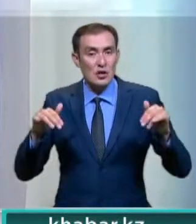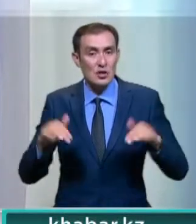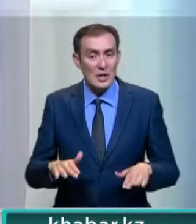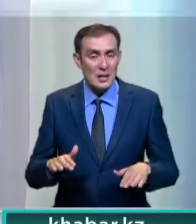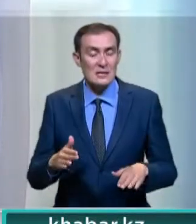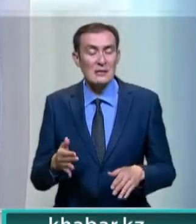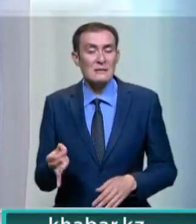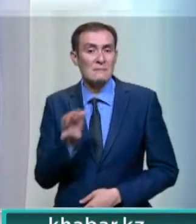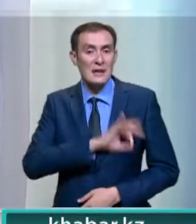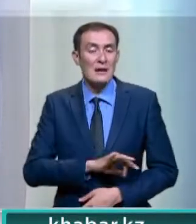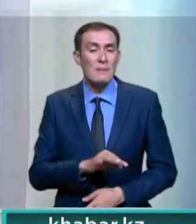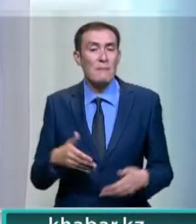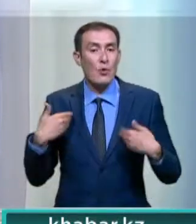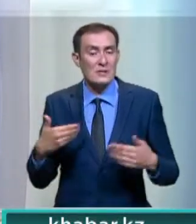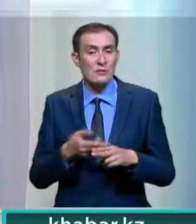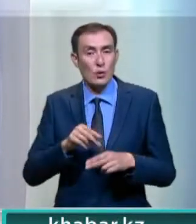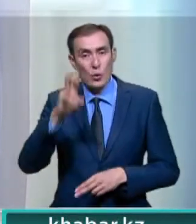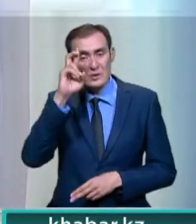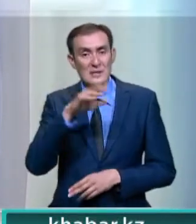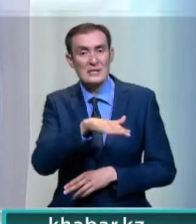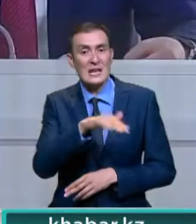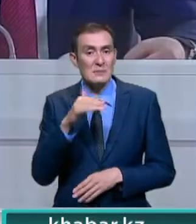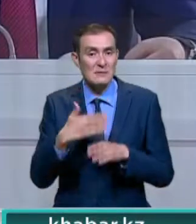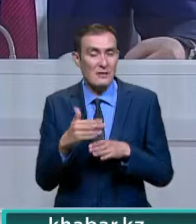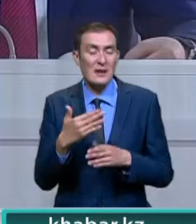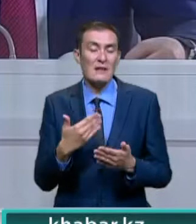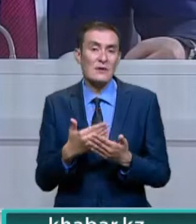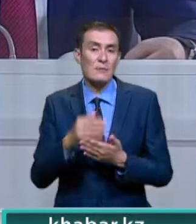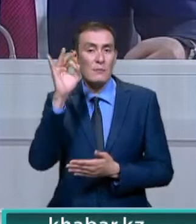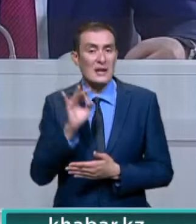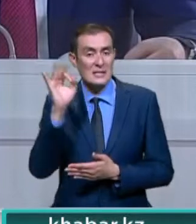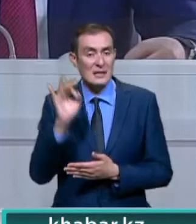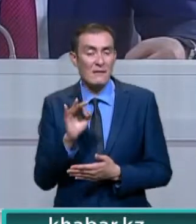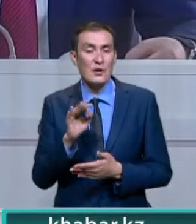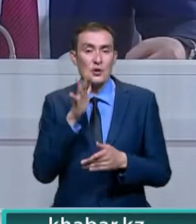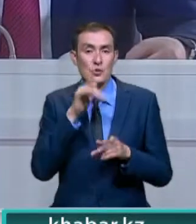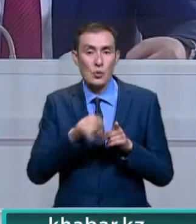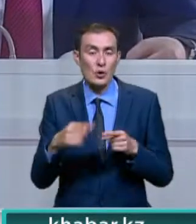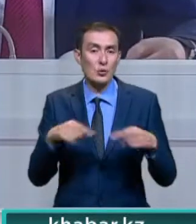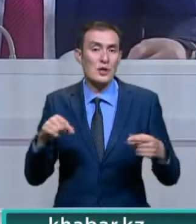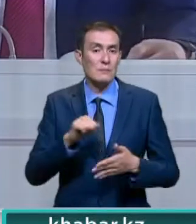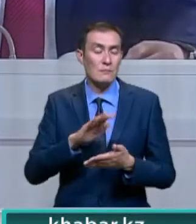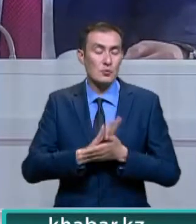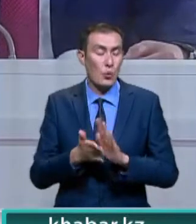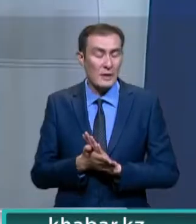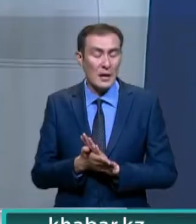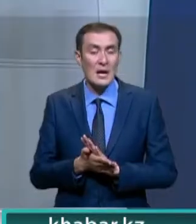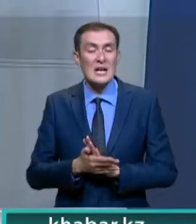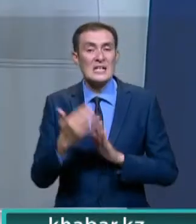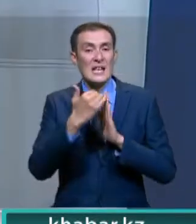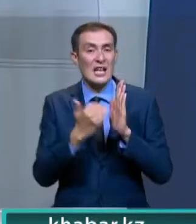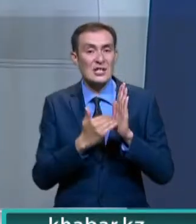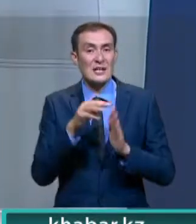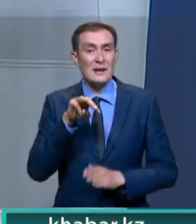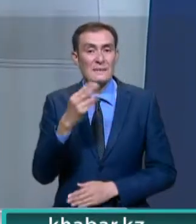из эффективности государственного заимствования в части ставок, сроков и других аспектов. А задача центра